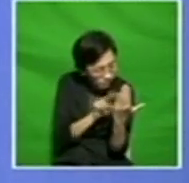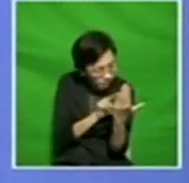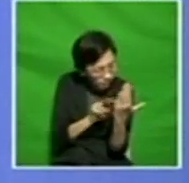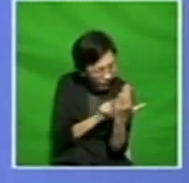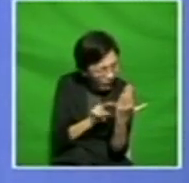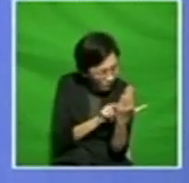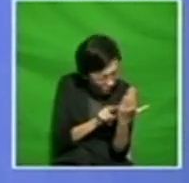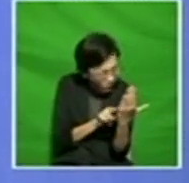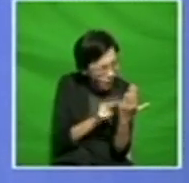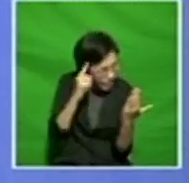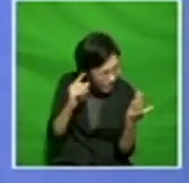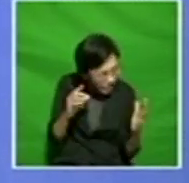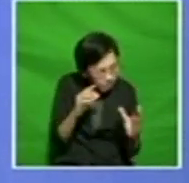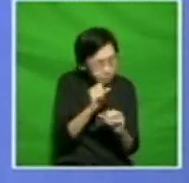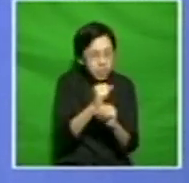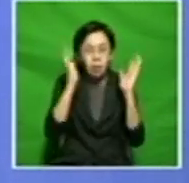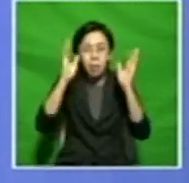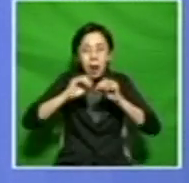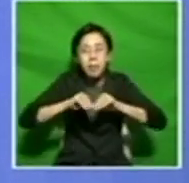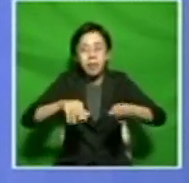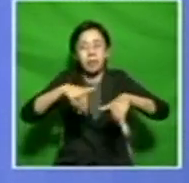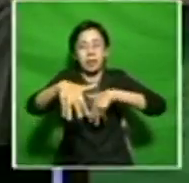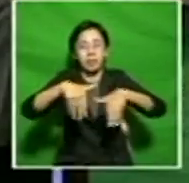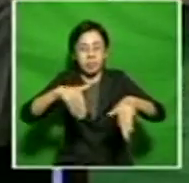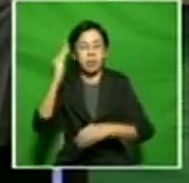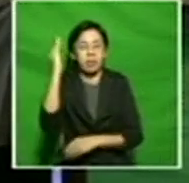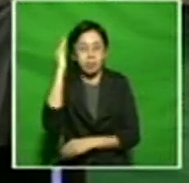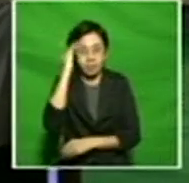เอามาเผยแพร่ให้ประชาชนทราบด้วย